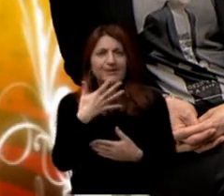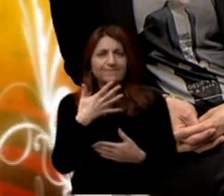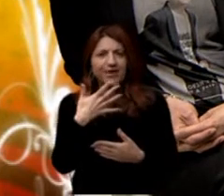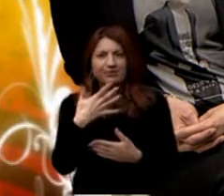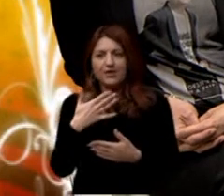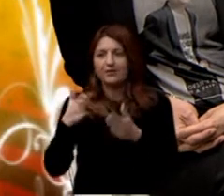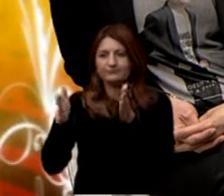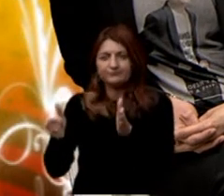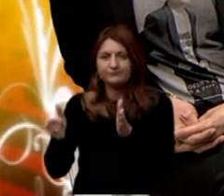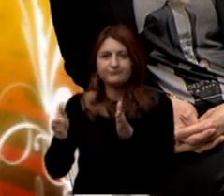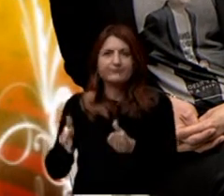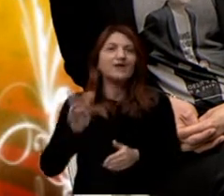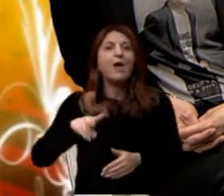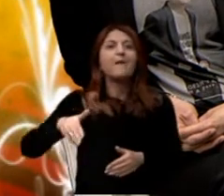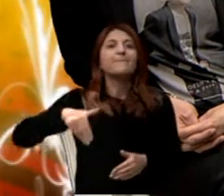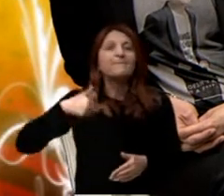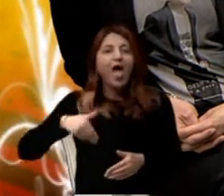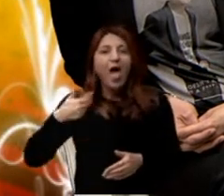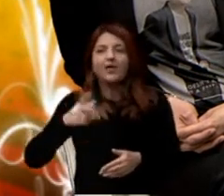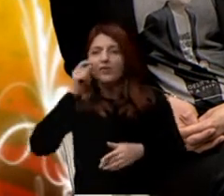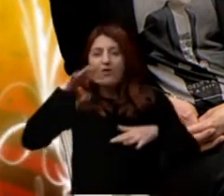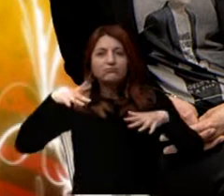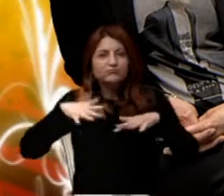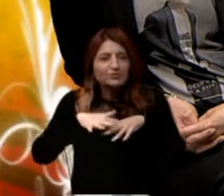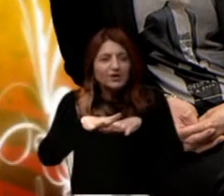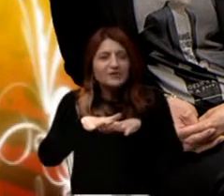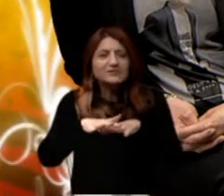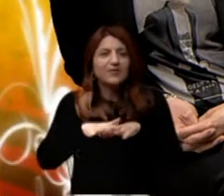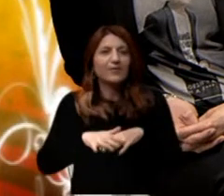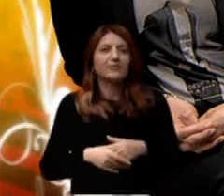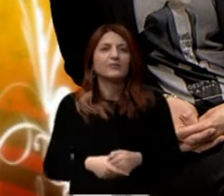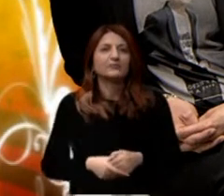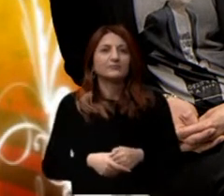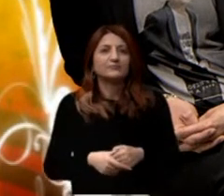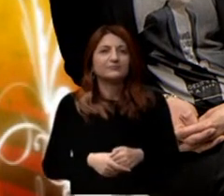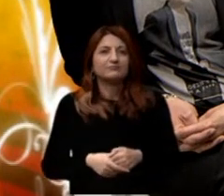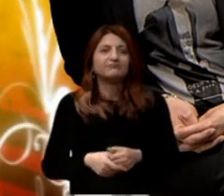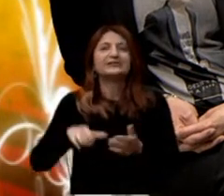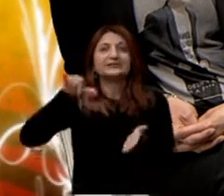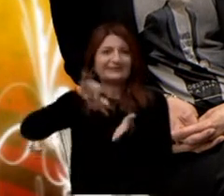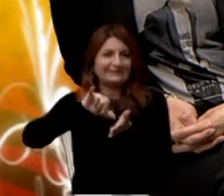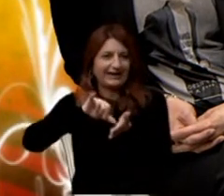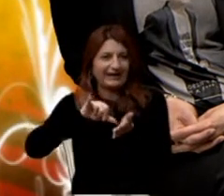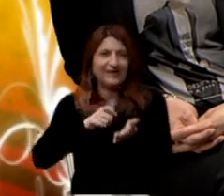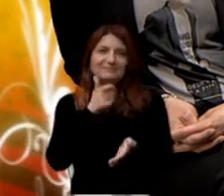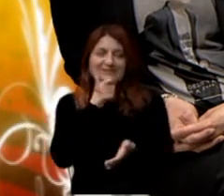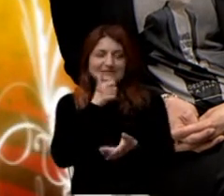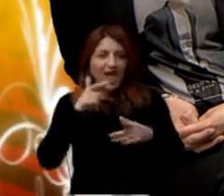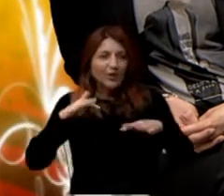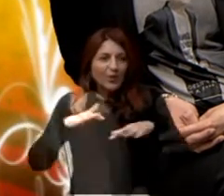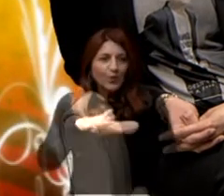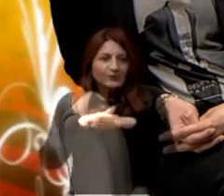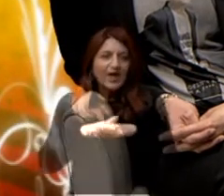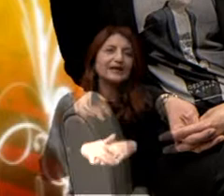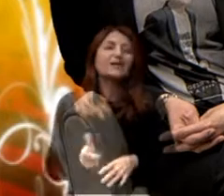dijele na mlado pučanstvo, dakle na srednje staro, na